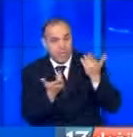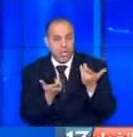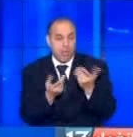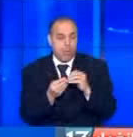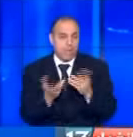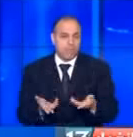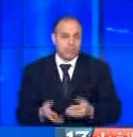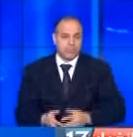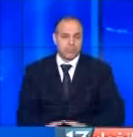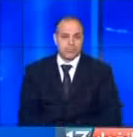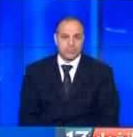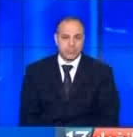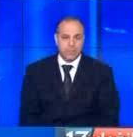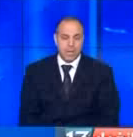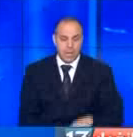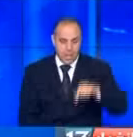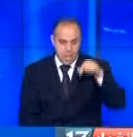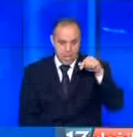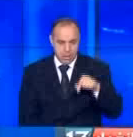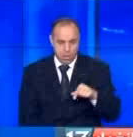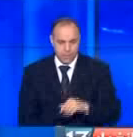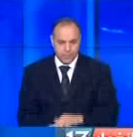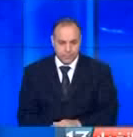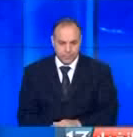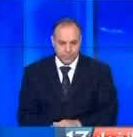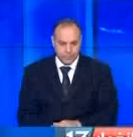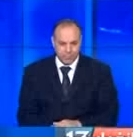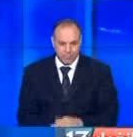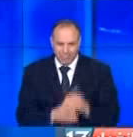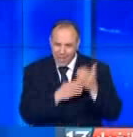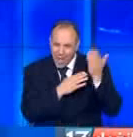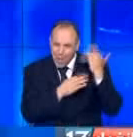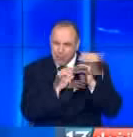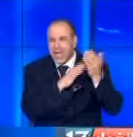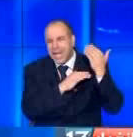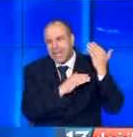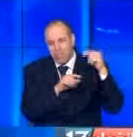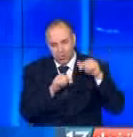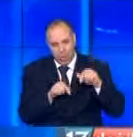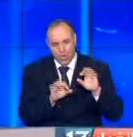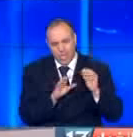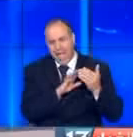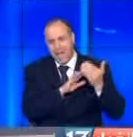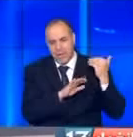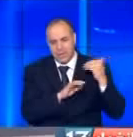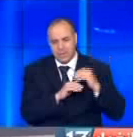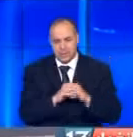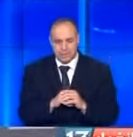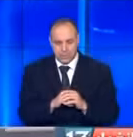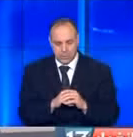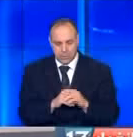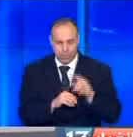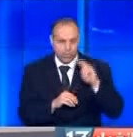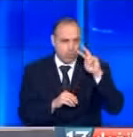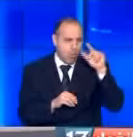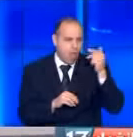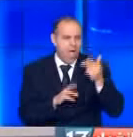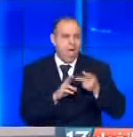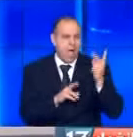أن تعقد توا ولات معناتها بعد التبادل اللفظي بعد العنف، وخيرنا معناتها باش ناخذوا